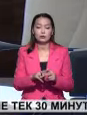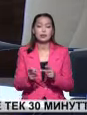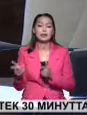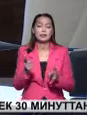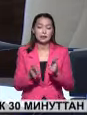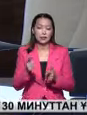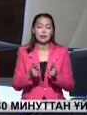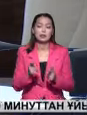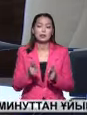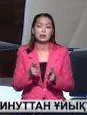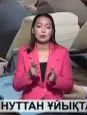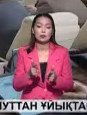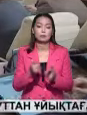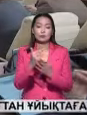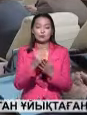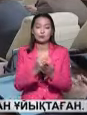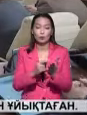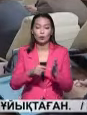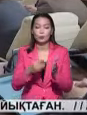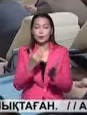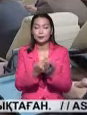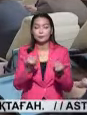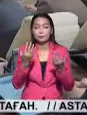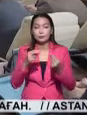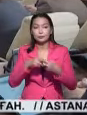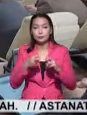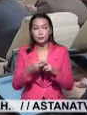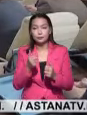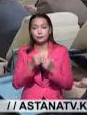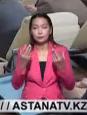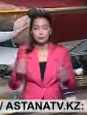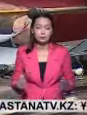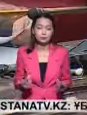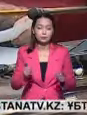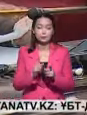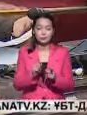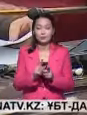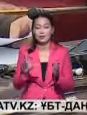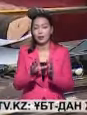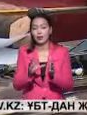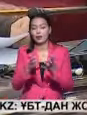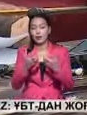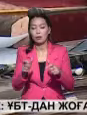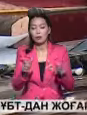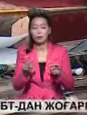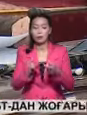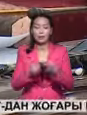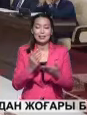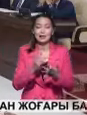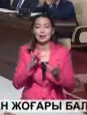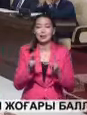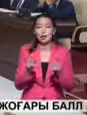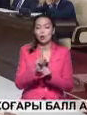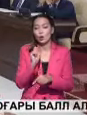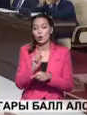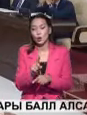дайындалған түзетулеріміз бар. Ендігі мәселе күнделікті тіршілігімізге дендеп енген электронды саудаға қатысты. Интернет арқылы тапсырыс